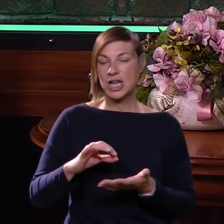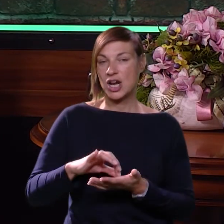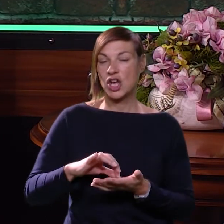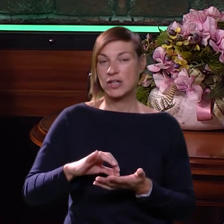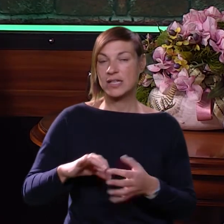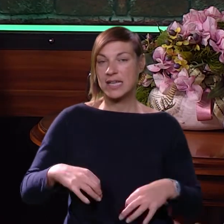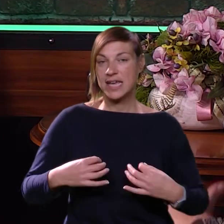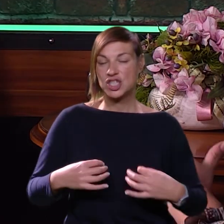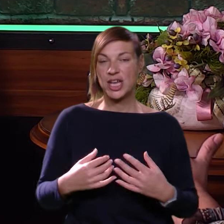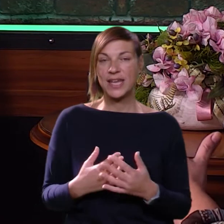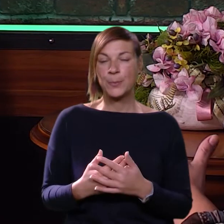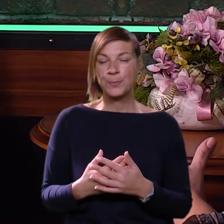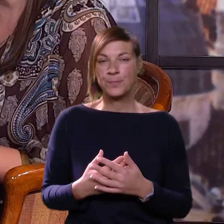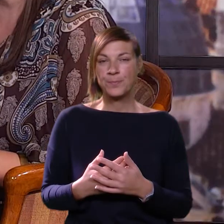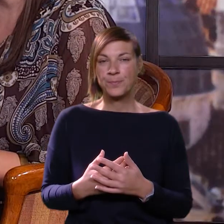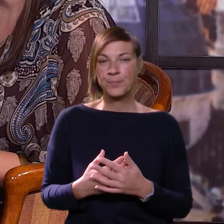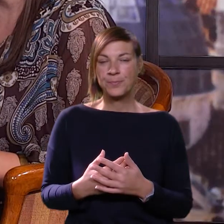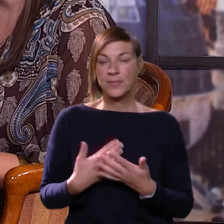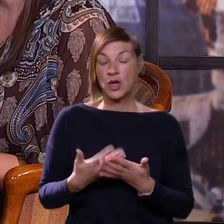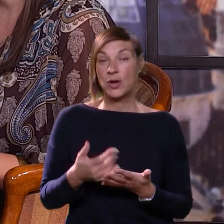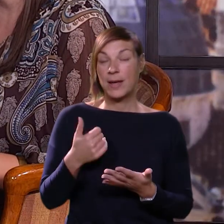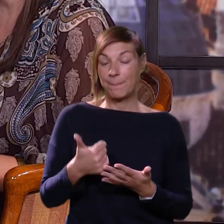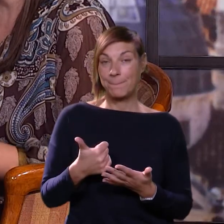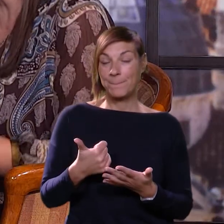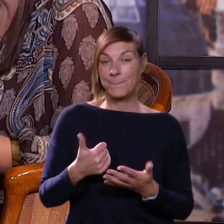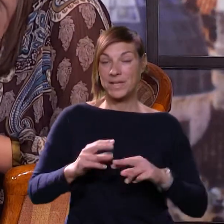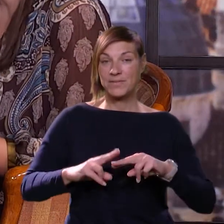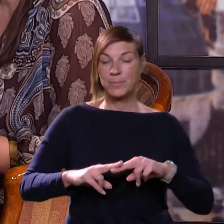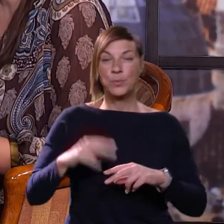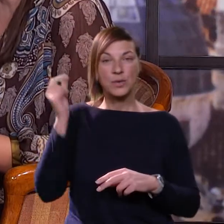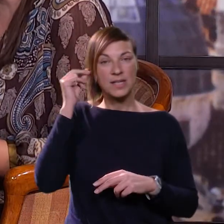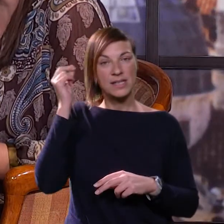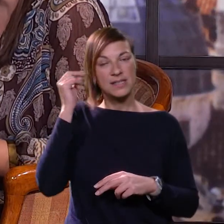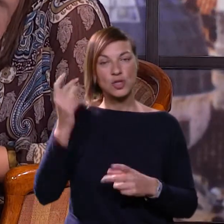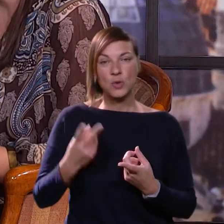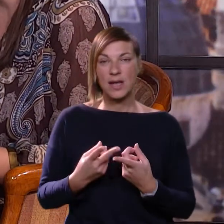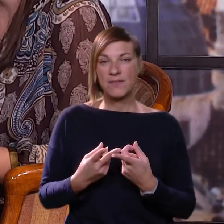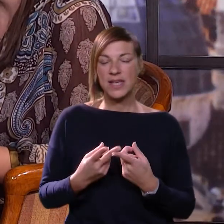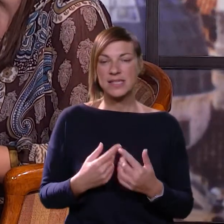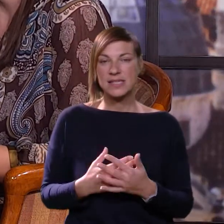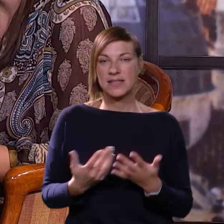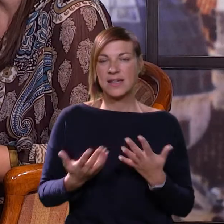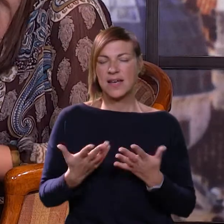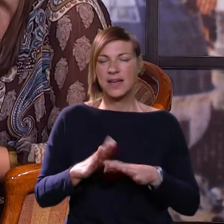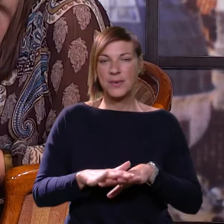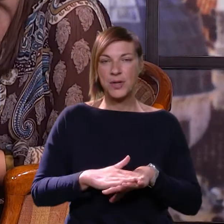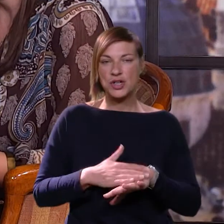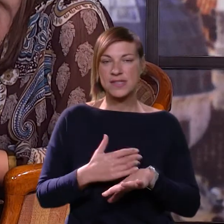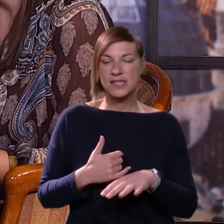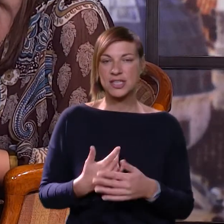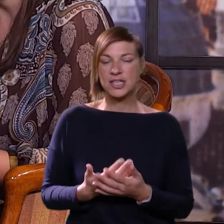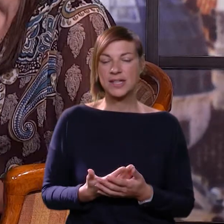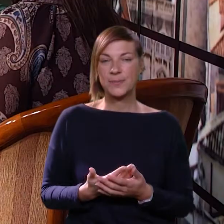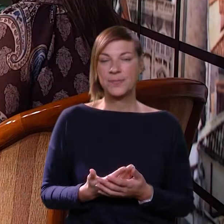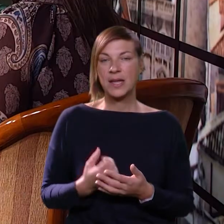stvari liječenje. Dobro, ona prvi put kad si čula vijest, kakav je bio